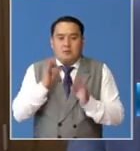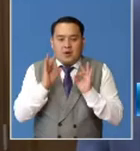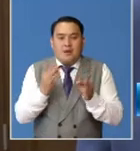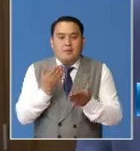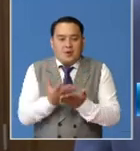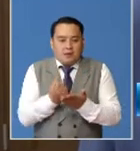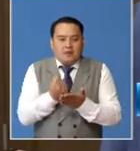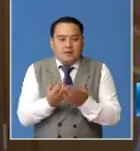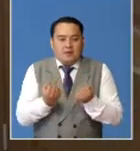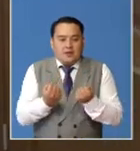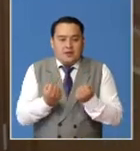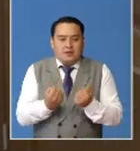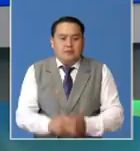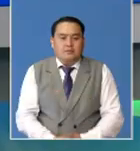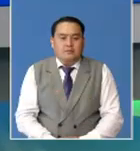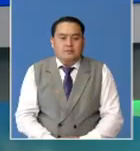них пример.